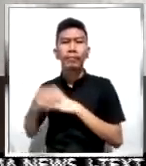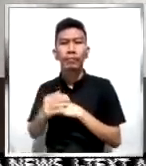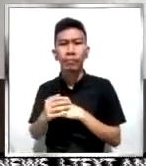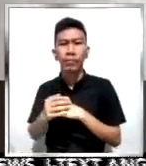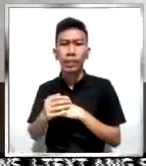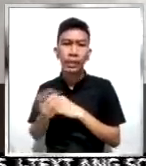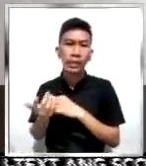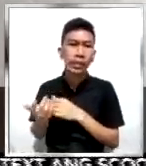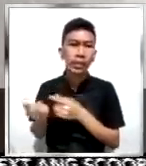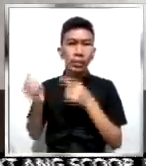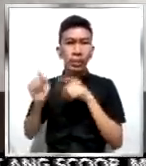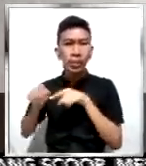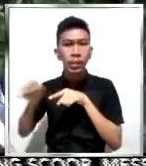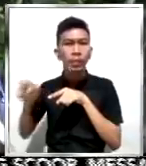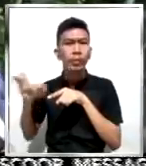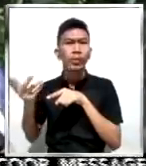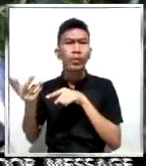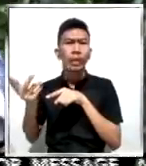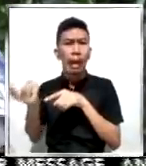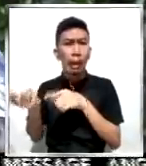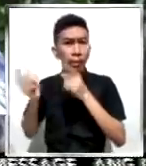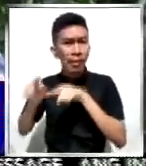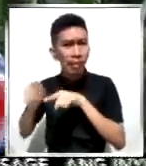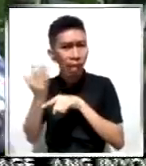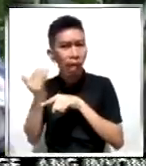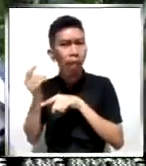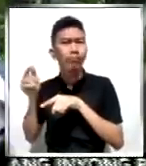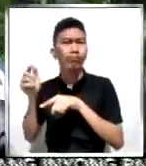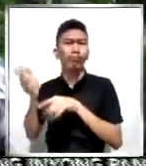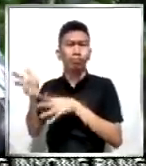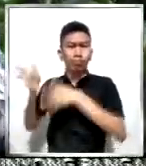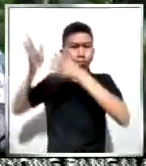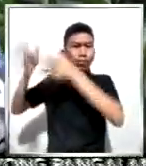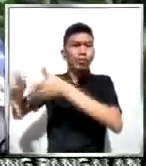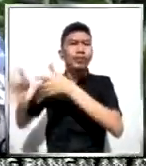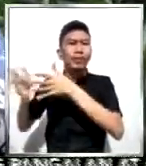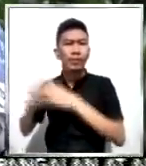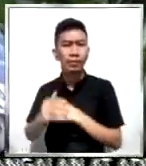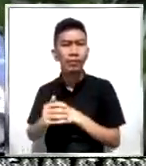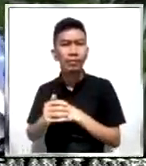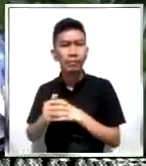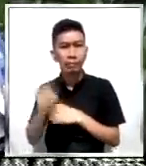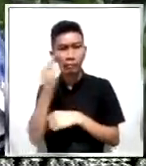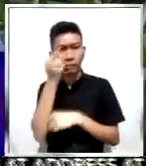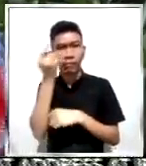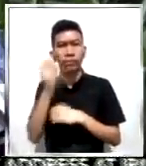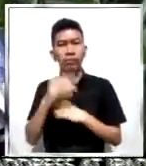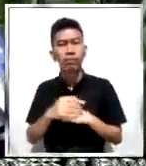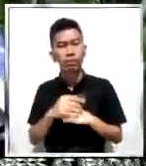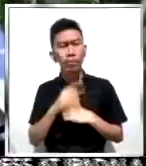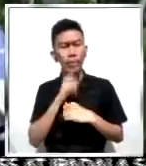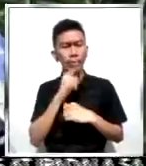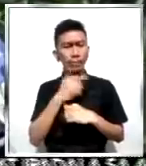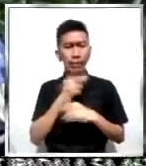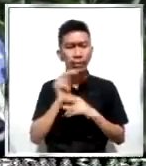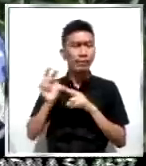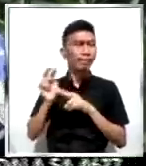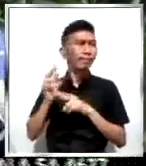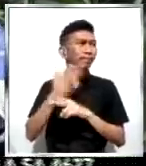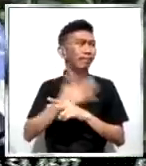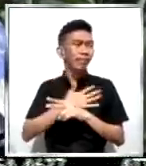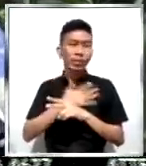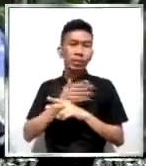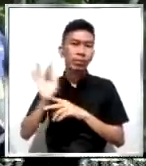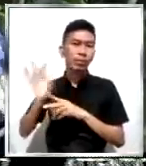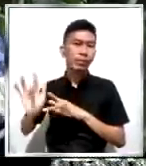ay inabando na pala. Nakakaawa nga eh, naawa, parang naano ang puso ko. Siyempre,